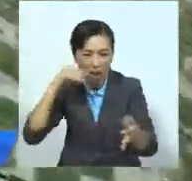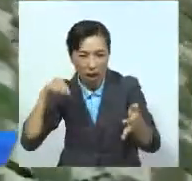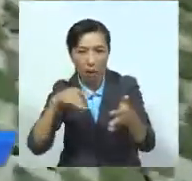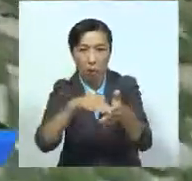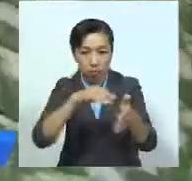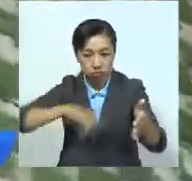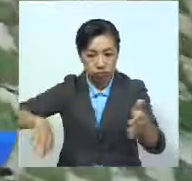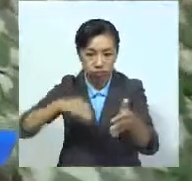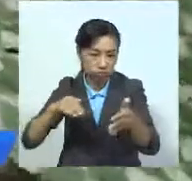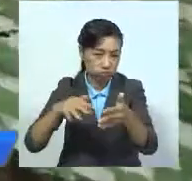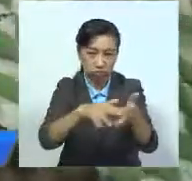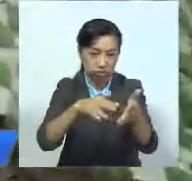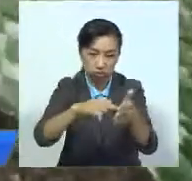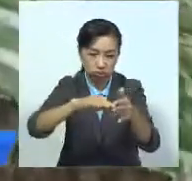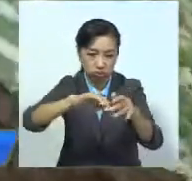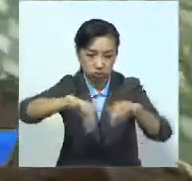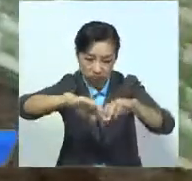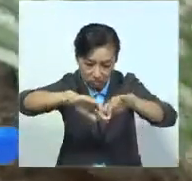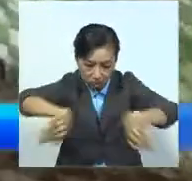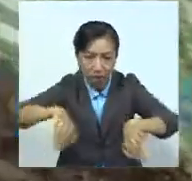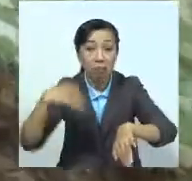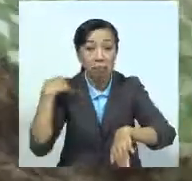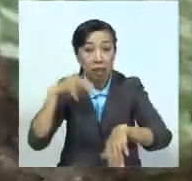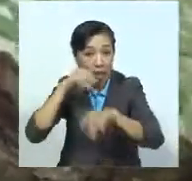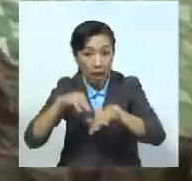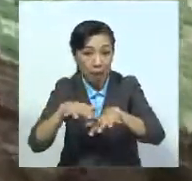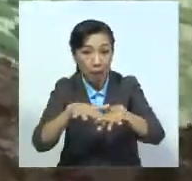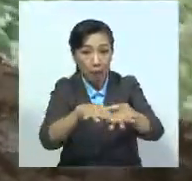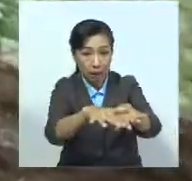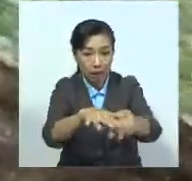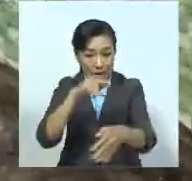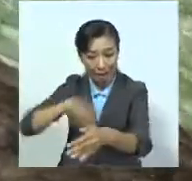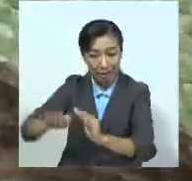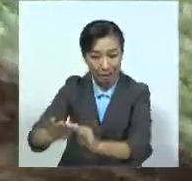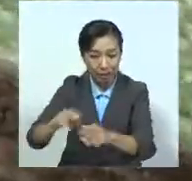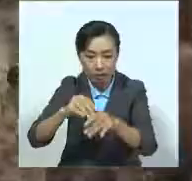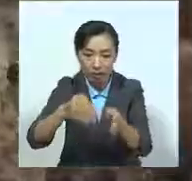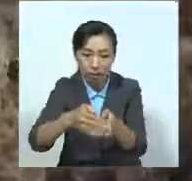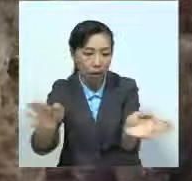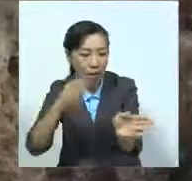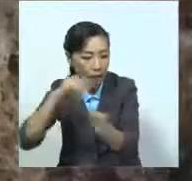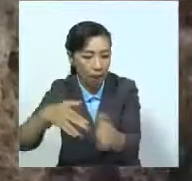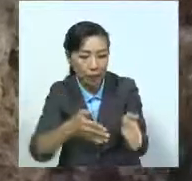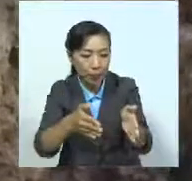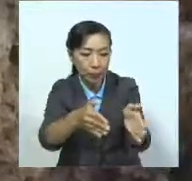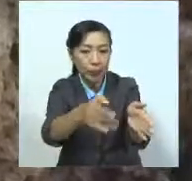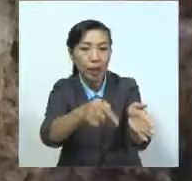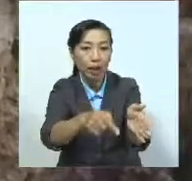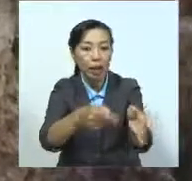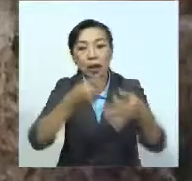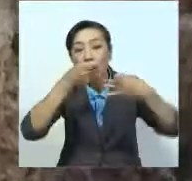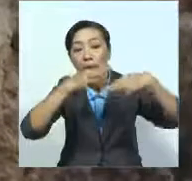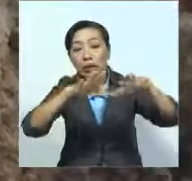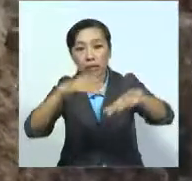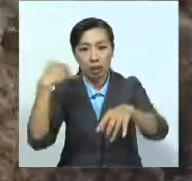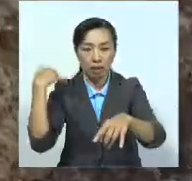ของน้ำในอ่างที่ไหลไปกัดเซาะออกมาโดยน้ำที่ไหลออกมาจากอ่างนี่นะคะก็ไหลลงไปสู่คลองกรูดแล้วก็ไปออกทะเลเจ้